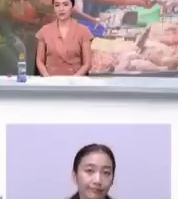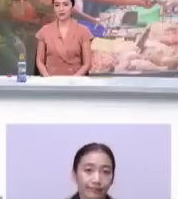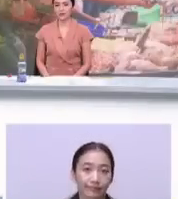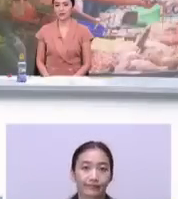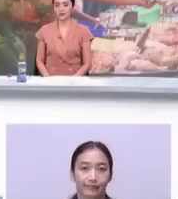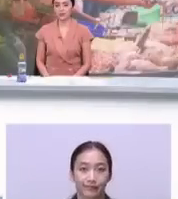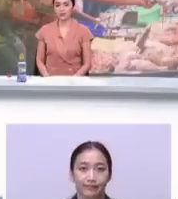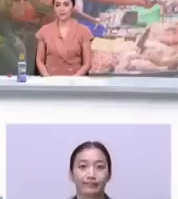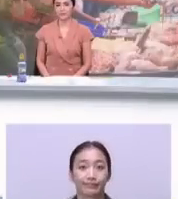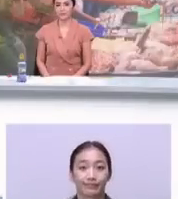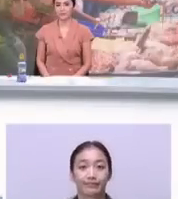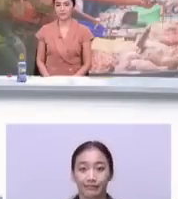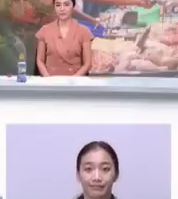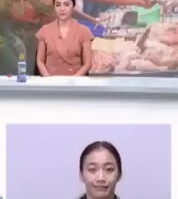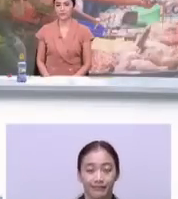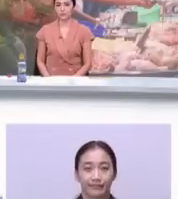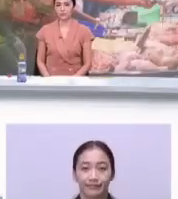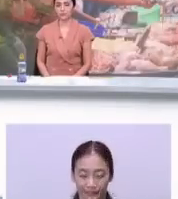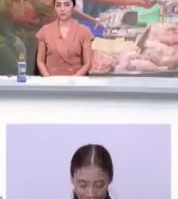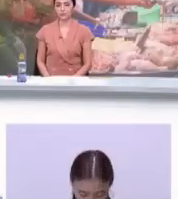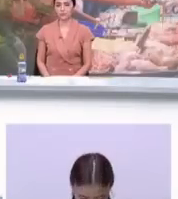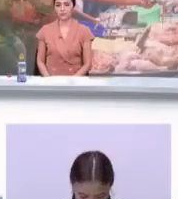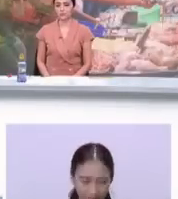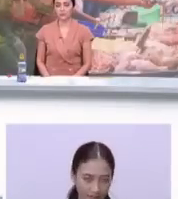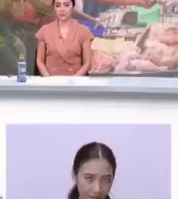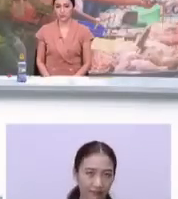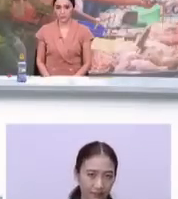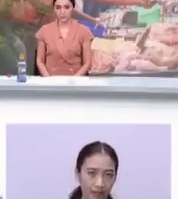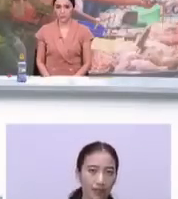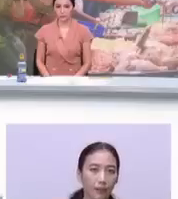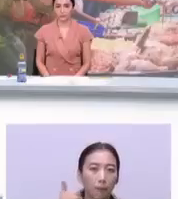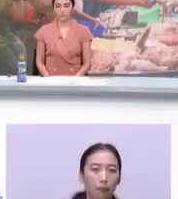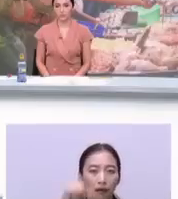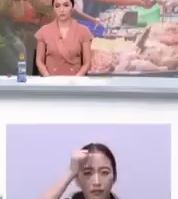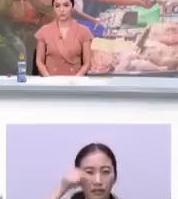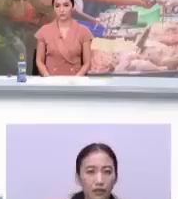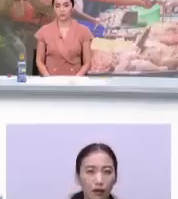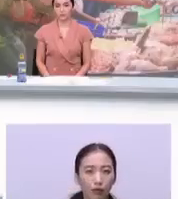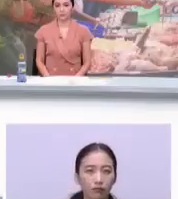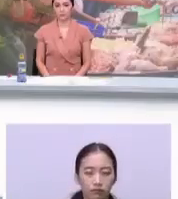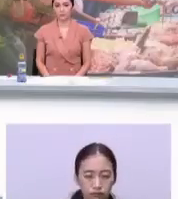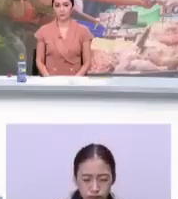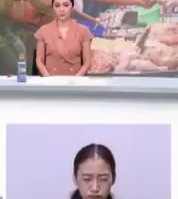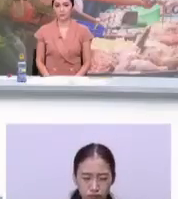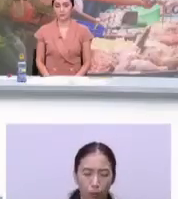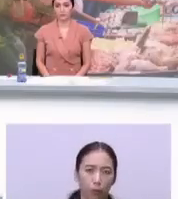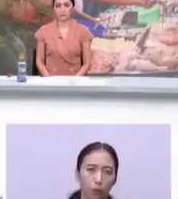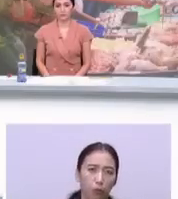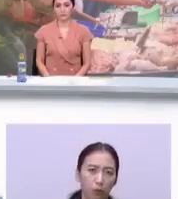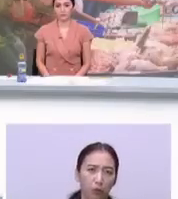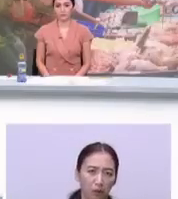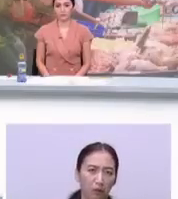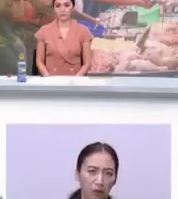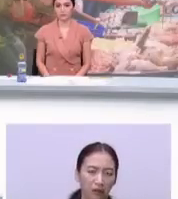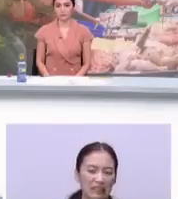สดีค่ะคุณพลอยคุณนิวและผู้ชมคะตอนนี้สถานการณ์ระบาดของโควิด19ที่อินเดียค่อนข้างน่าเป็นห่วงเลยนะคะซึ่งไม่น่าห่วงแ